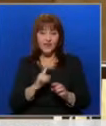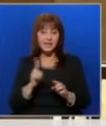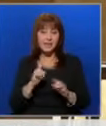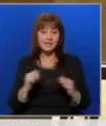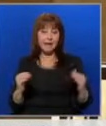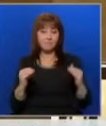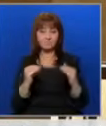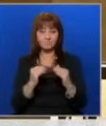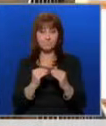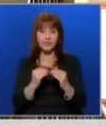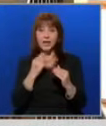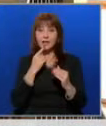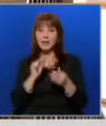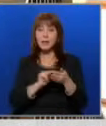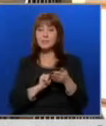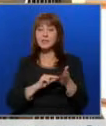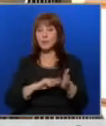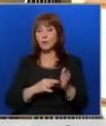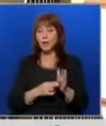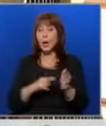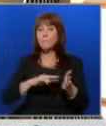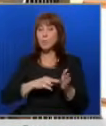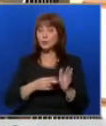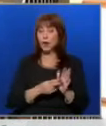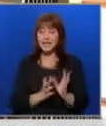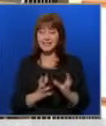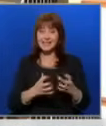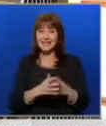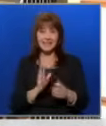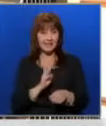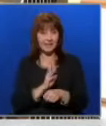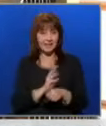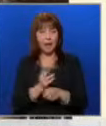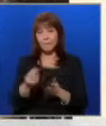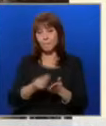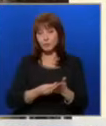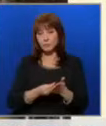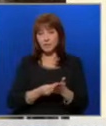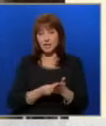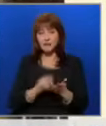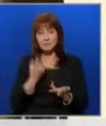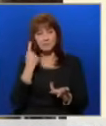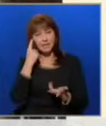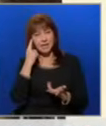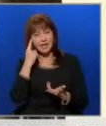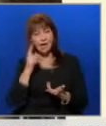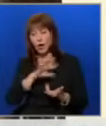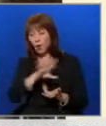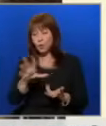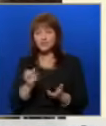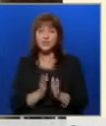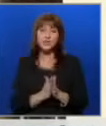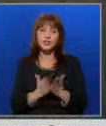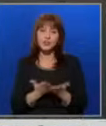в протоколите. Освен това, протоколът от секция 13 е подписан с особено мнение от всички членове